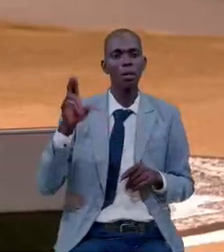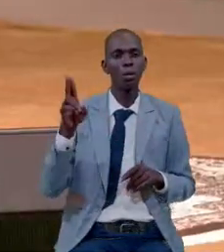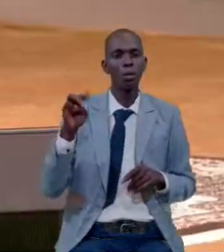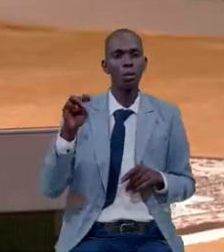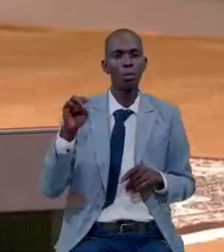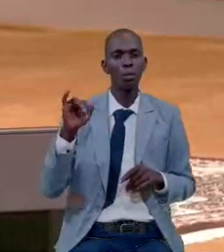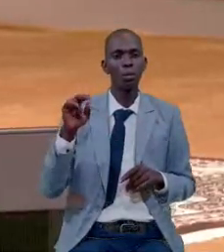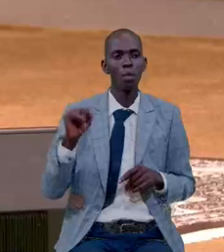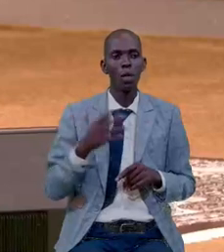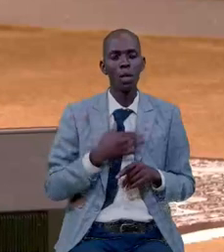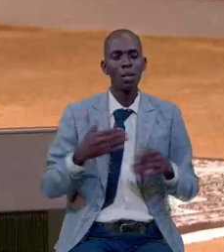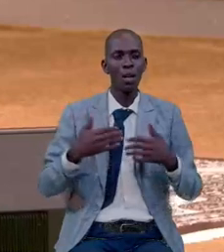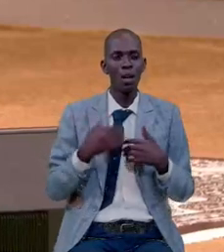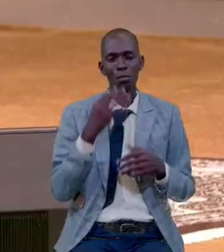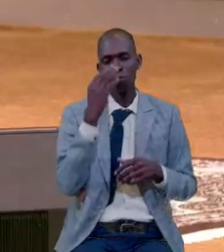loi.